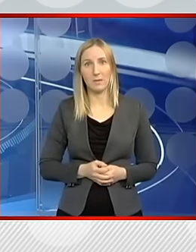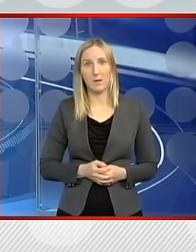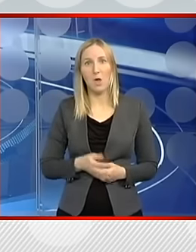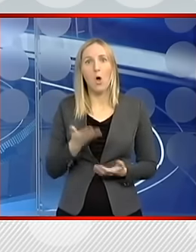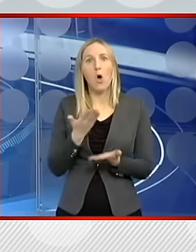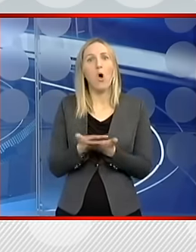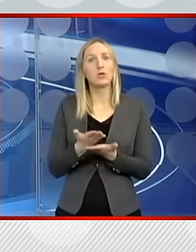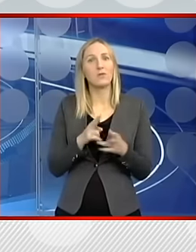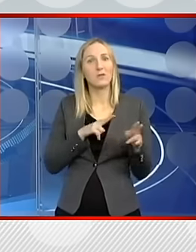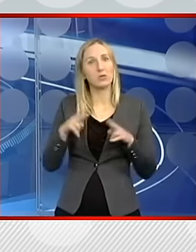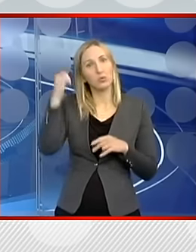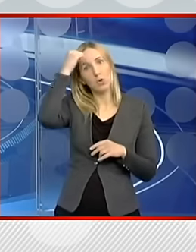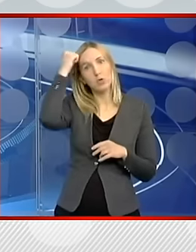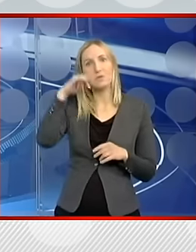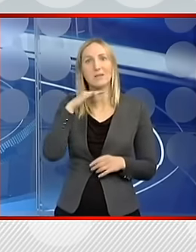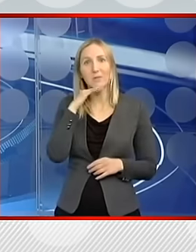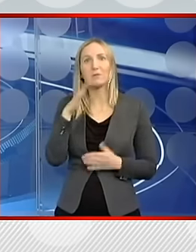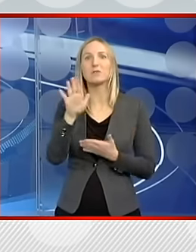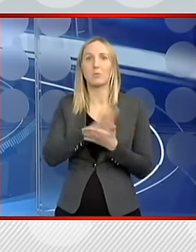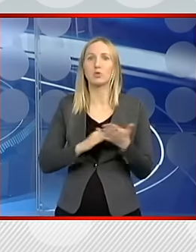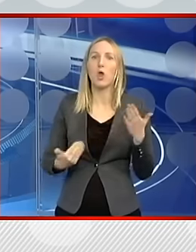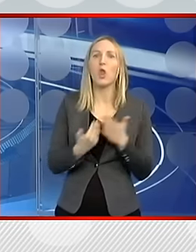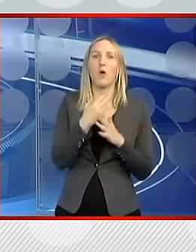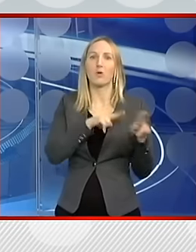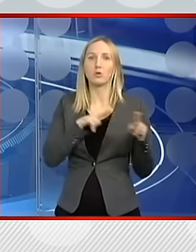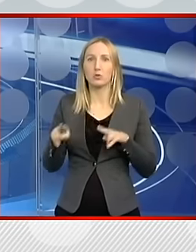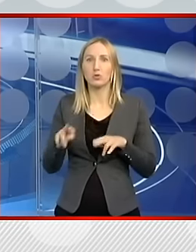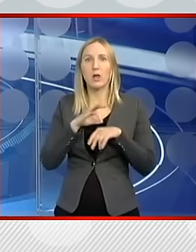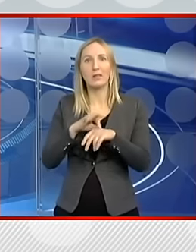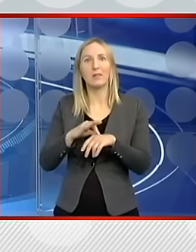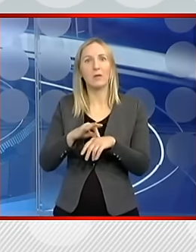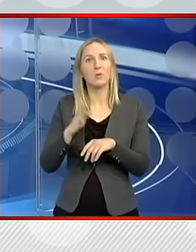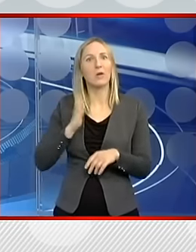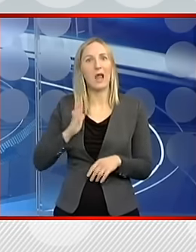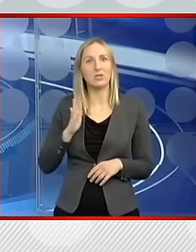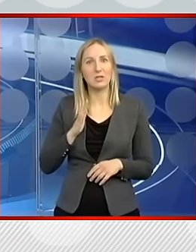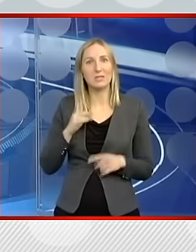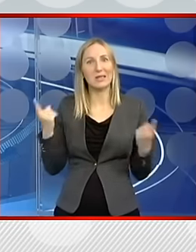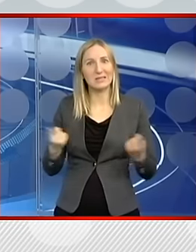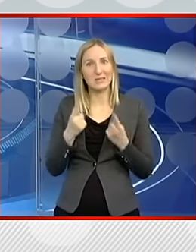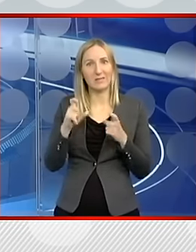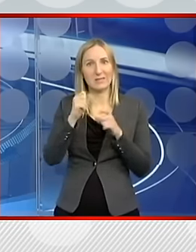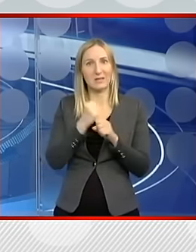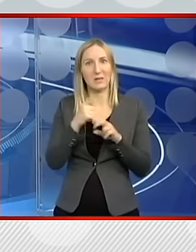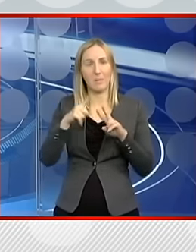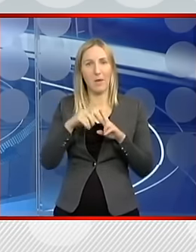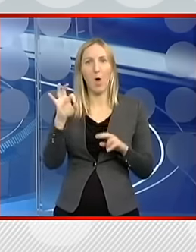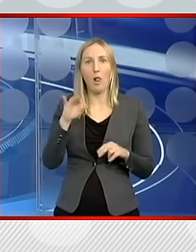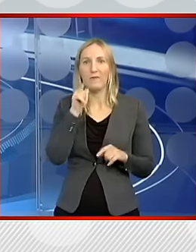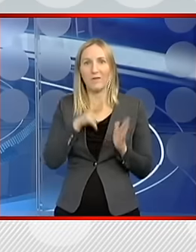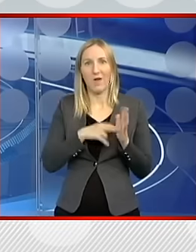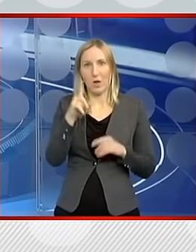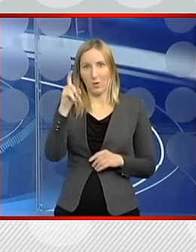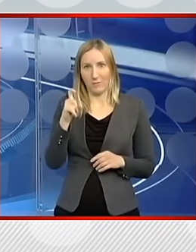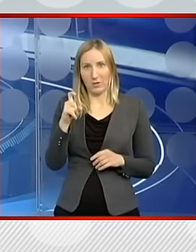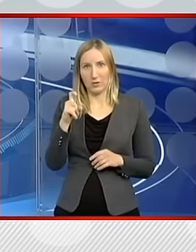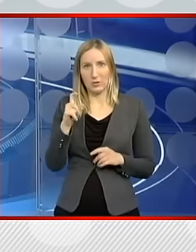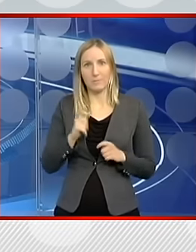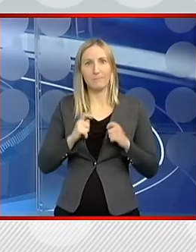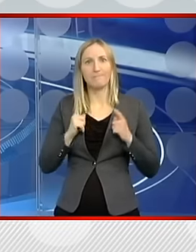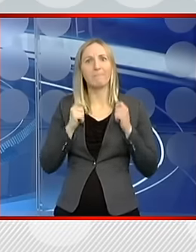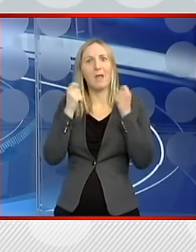U Osnovnom sudu u Kosovskoj Mitrovici počelo je novo suđenje lideru građanske inicijative SDP-a Oliveru Ivanoviću. Apelacioni